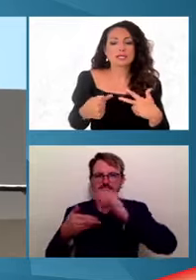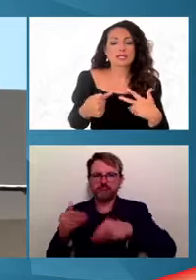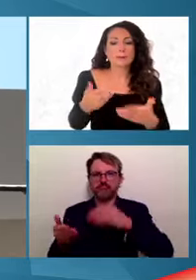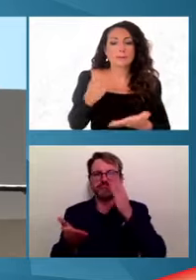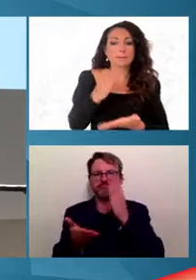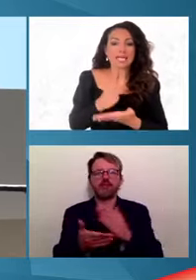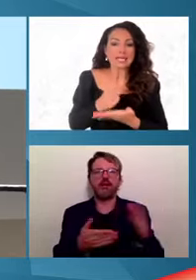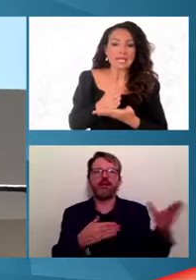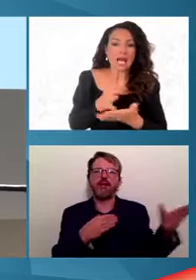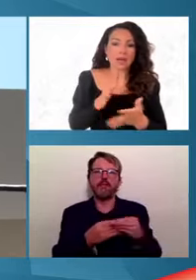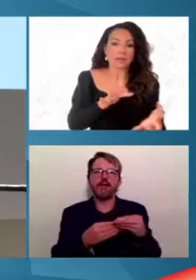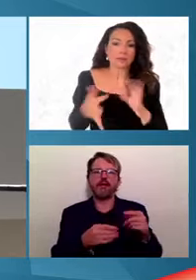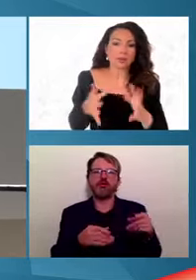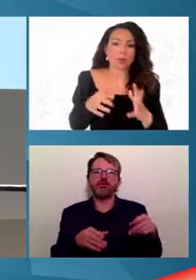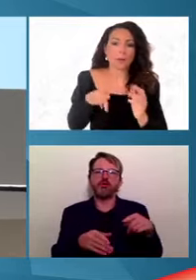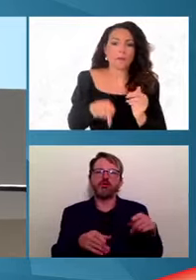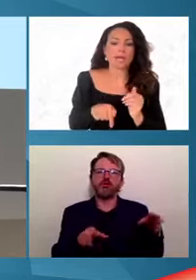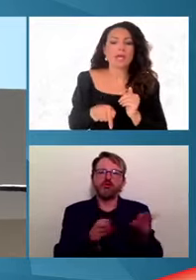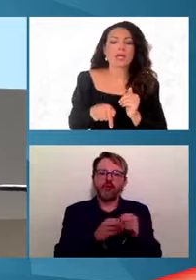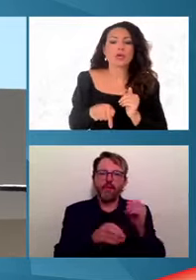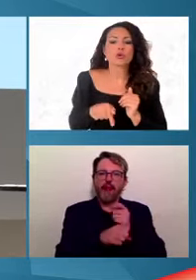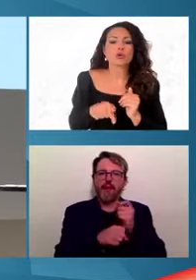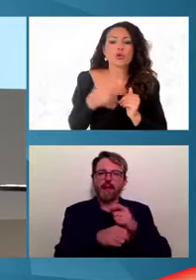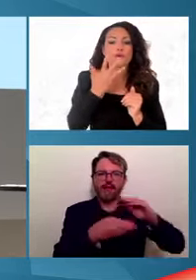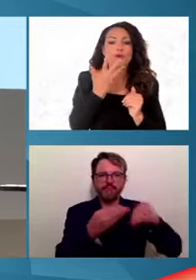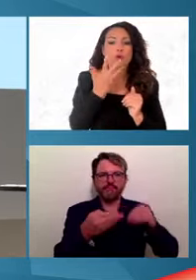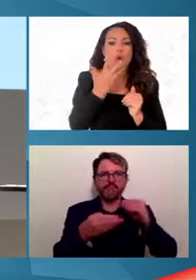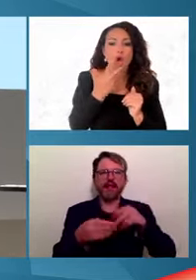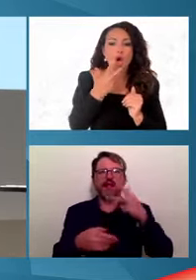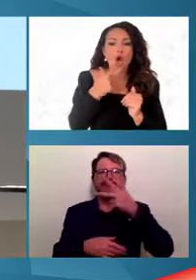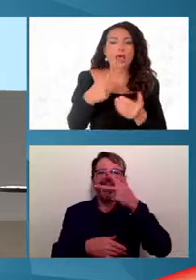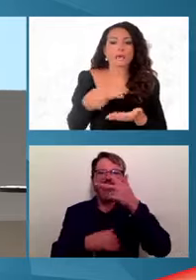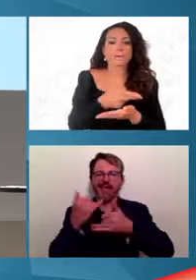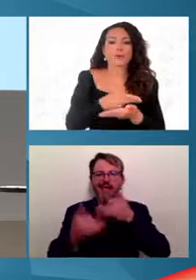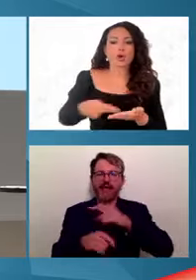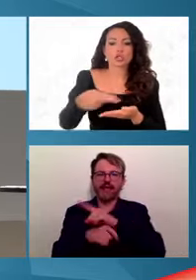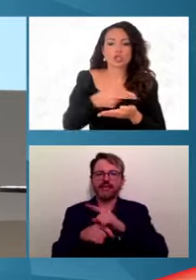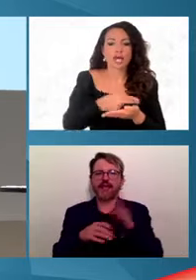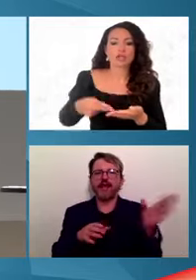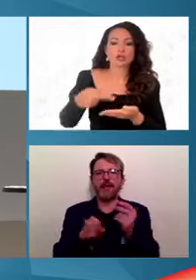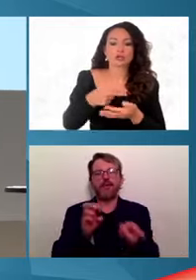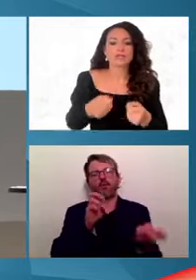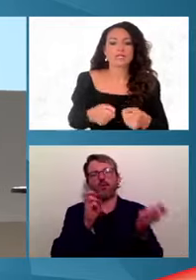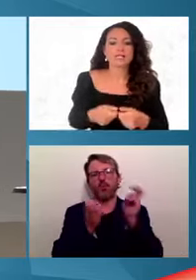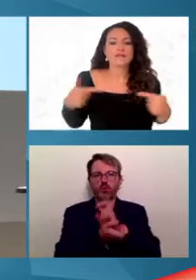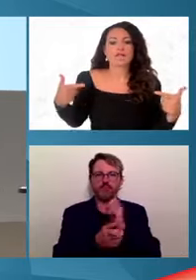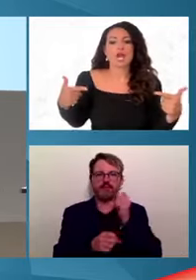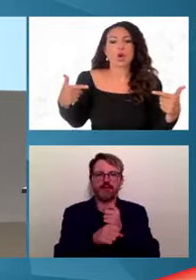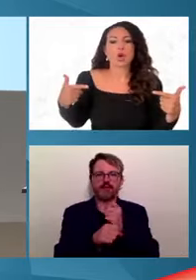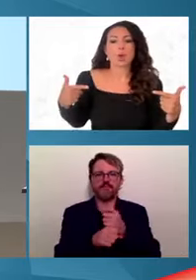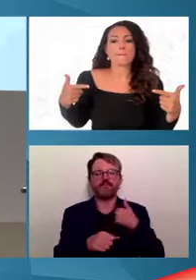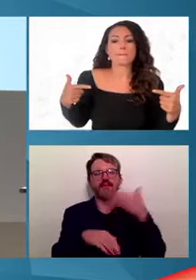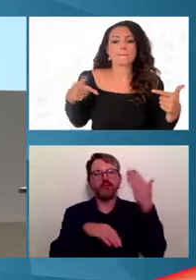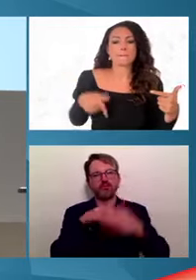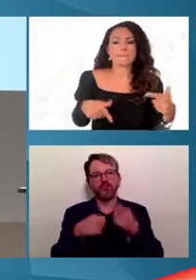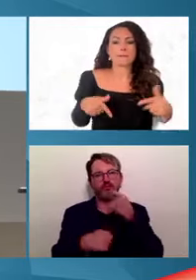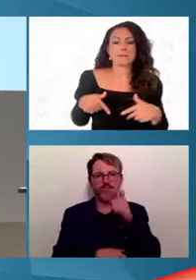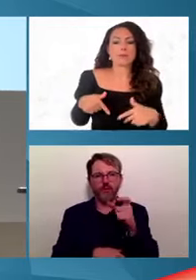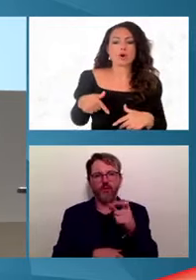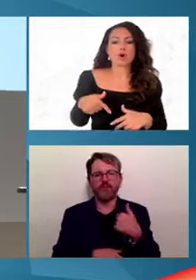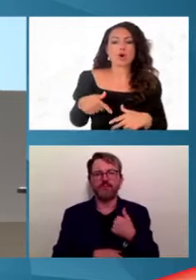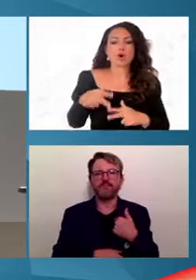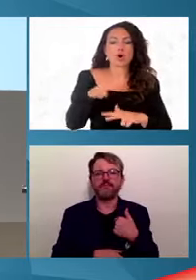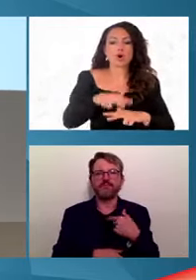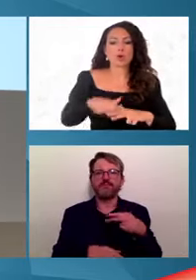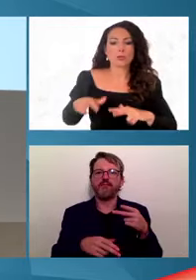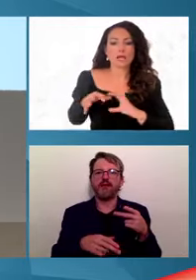mit anderen Gemeinden gemacht worden ist, dann haben sie 3 Jahre Zeit, das auch umzusetzen. Als Schlusswort vom Umbruch